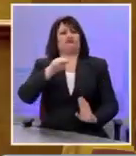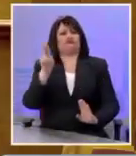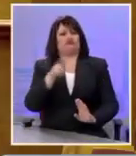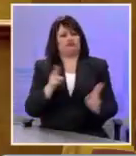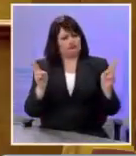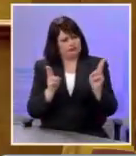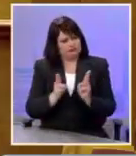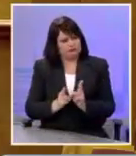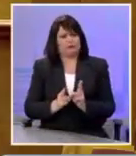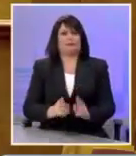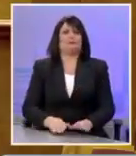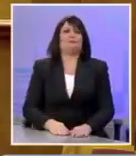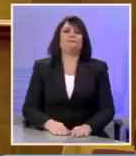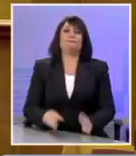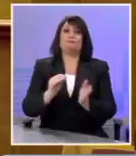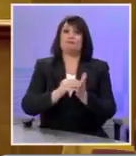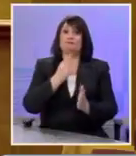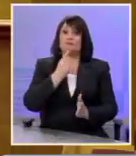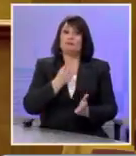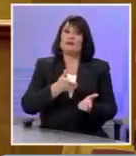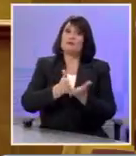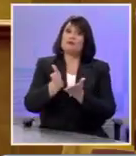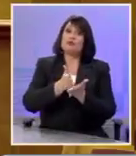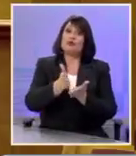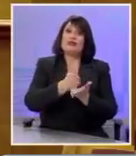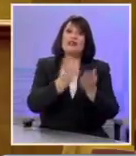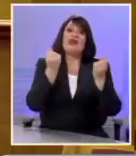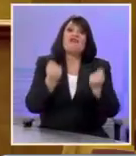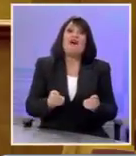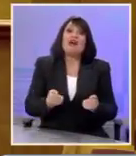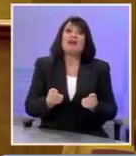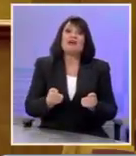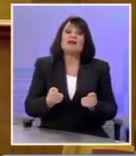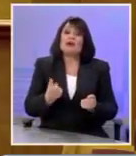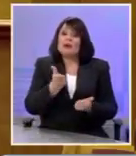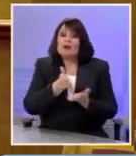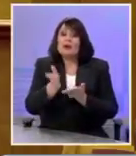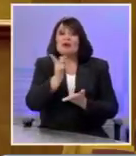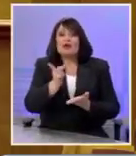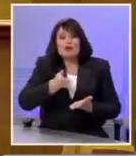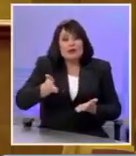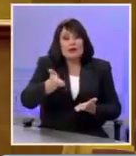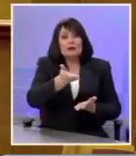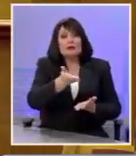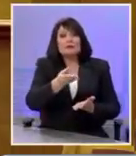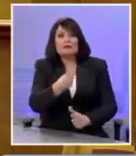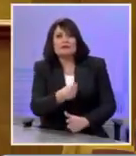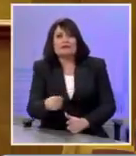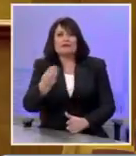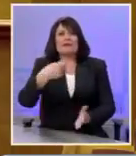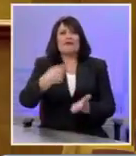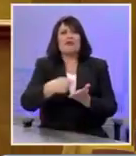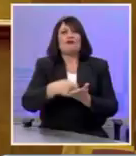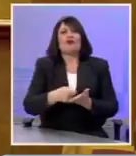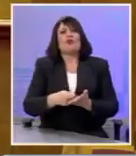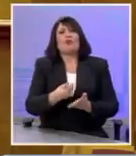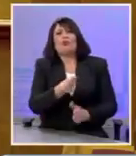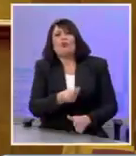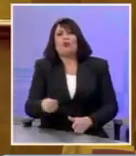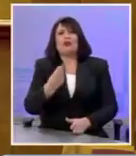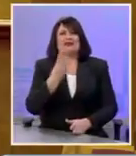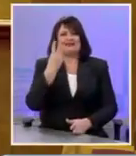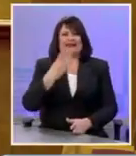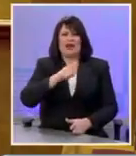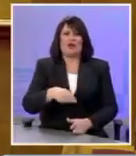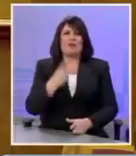Υπόσχονταν επίσης δικαιότερη κατανομή βαρών. Τώρα τι κάνουν? Βάζουν ακόμη περισσότερους φόρους, βάζουν